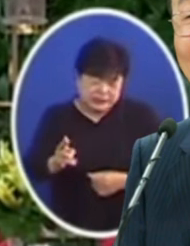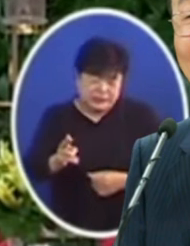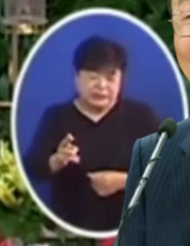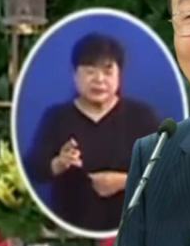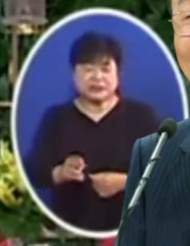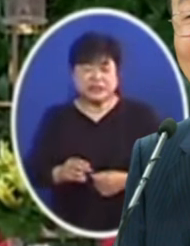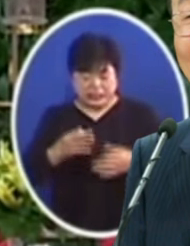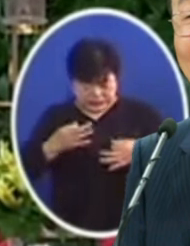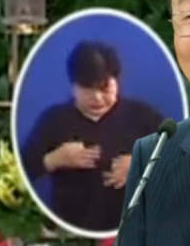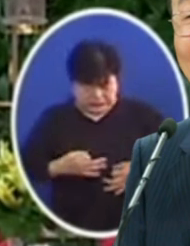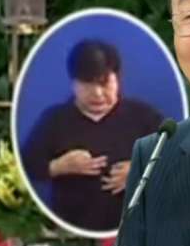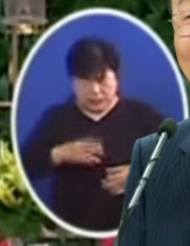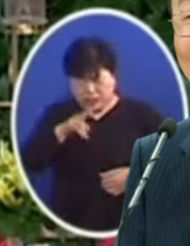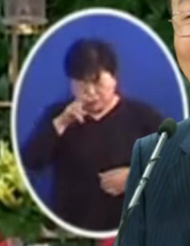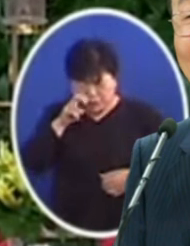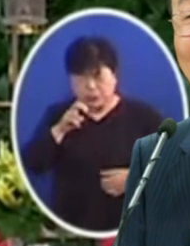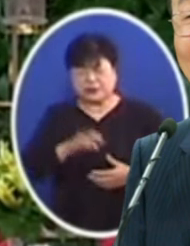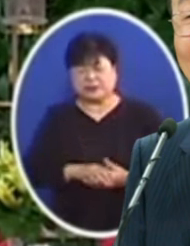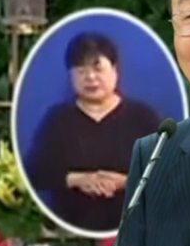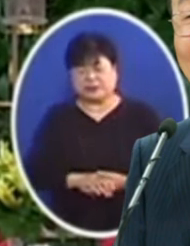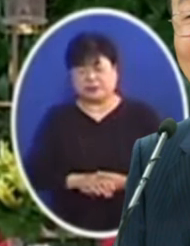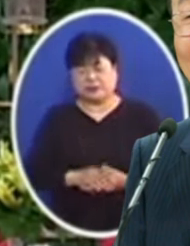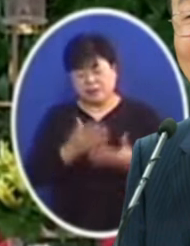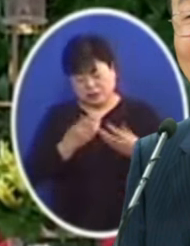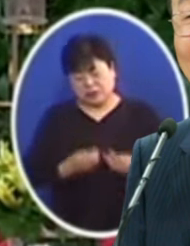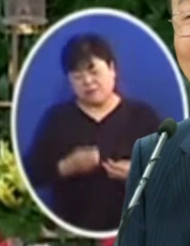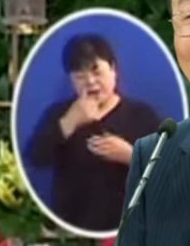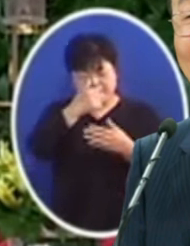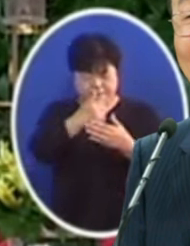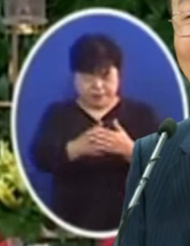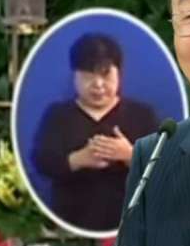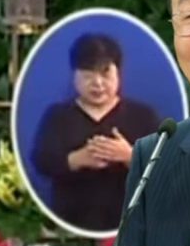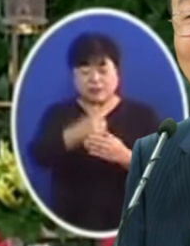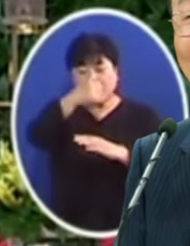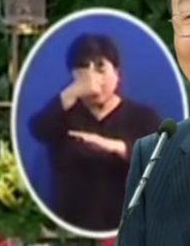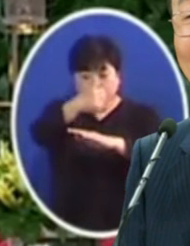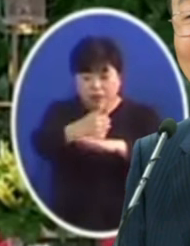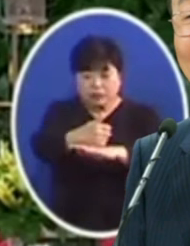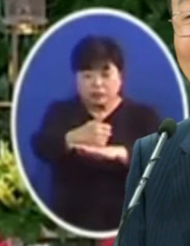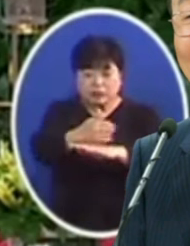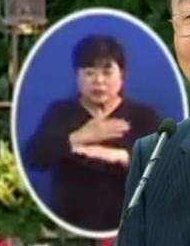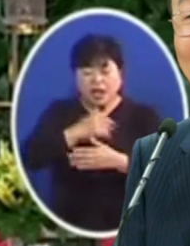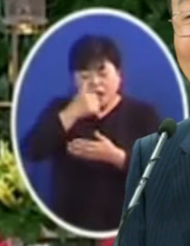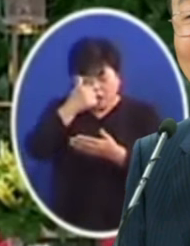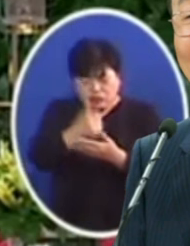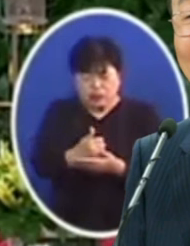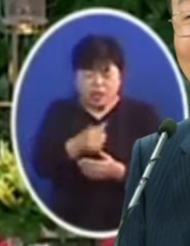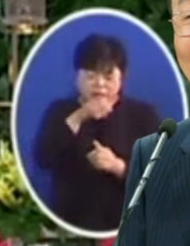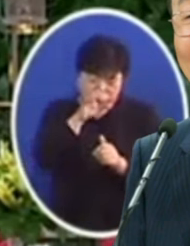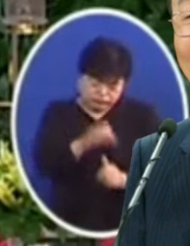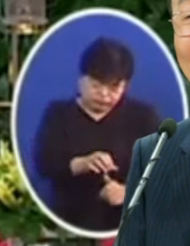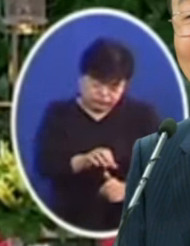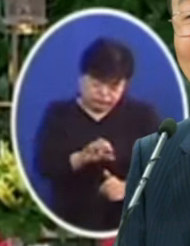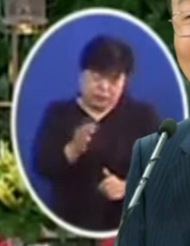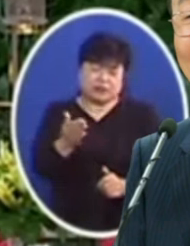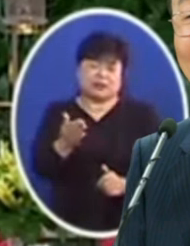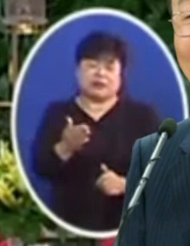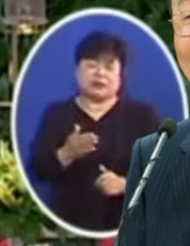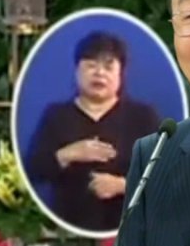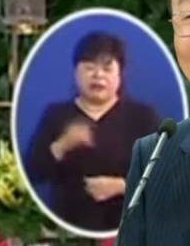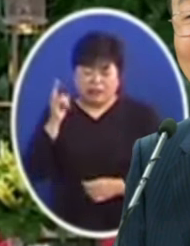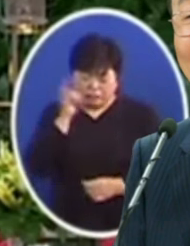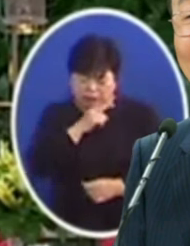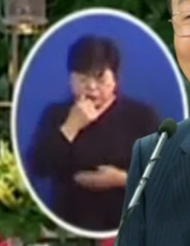점점 자기가 미워졌습니다. 나중에는 절망에 처하게 된 것입니다. 그는 결국 나는 죄의 포로가 되었다, 나는